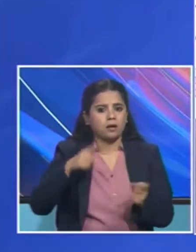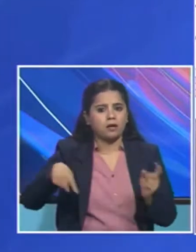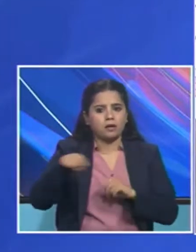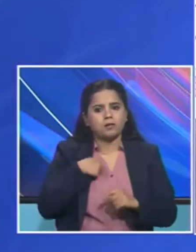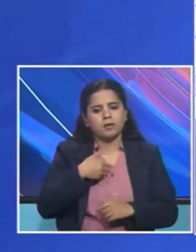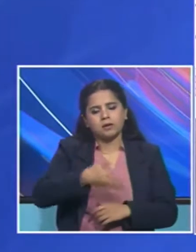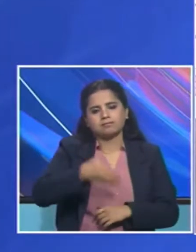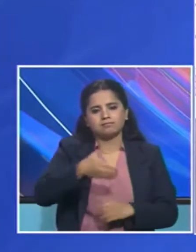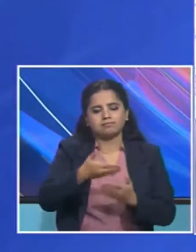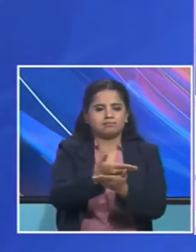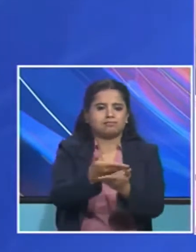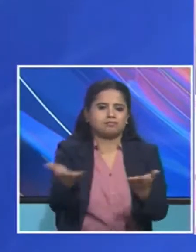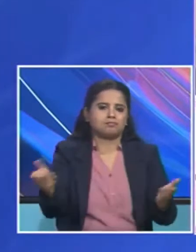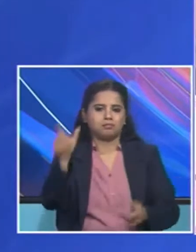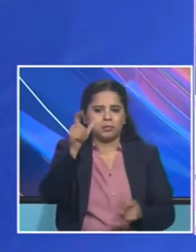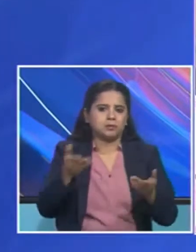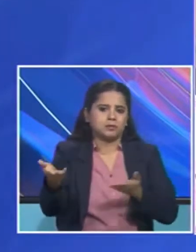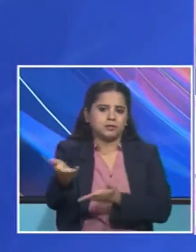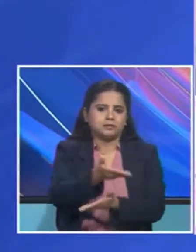शुभकामनाएं देती हूँ।